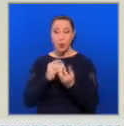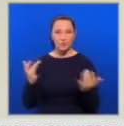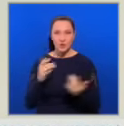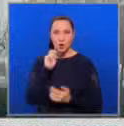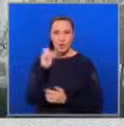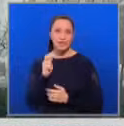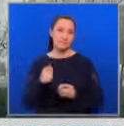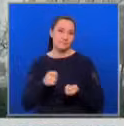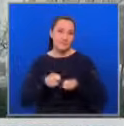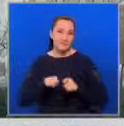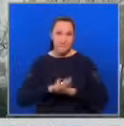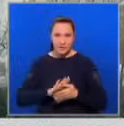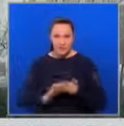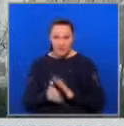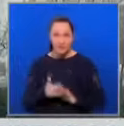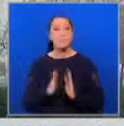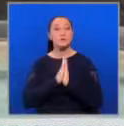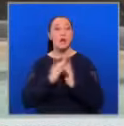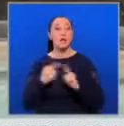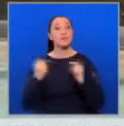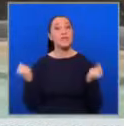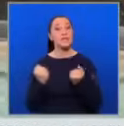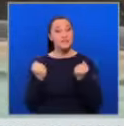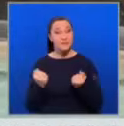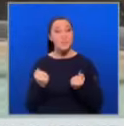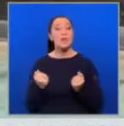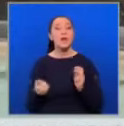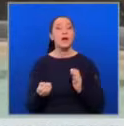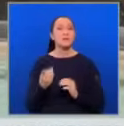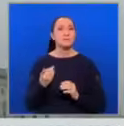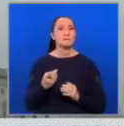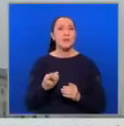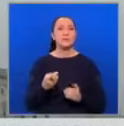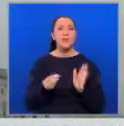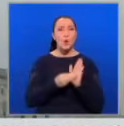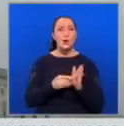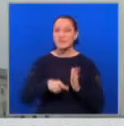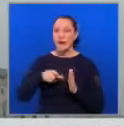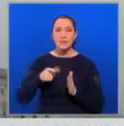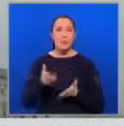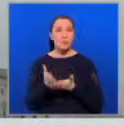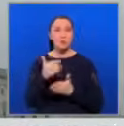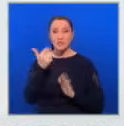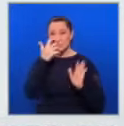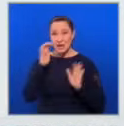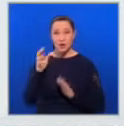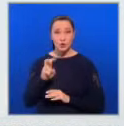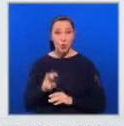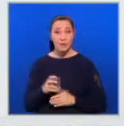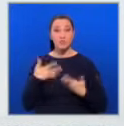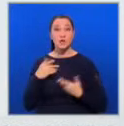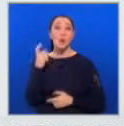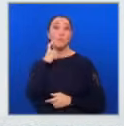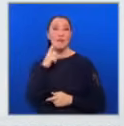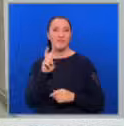украйна са на привършване и призова към действия залогът е извънредна помощ от 106 милиарда поискани от президента байдън на 20